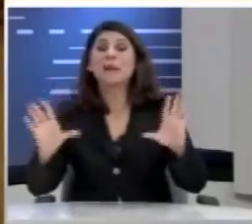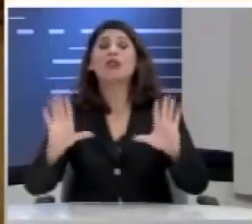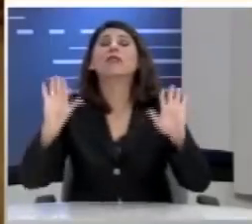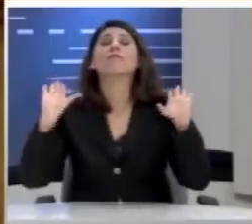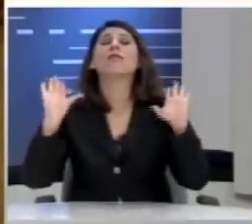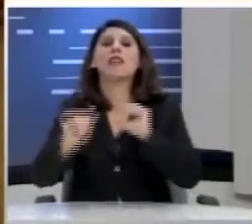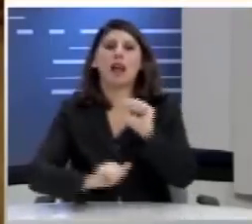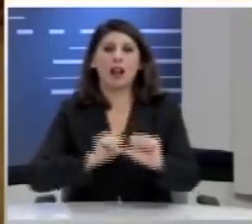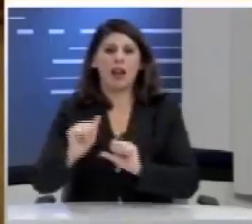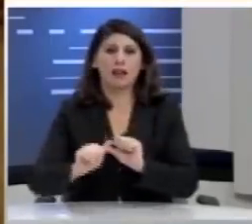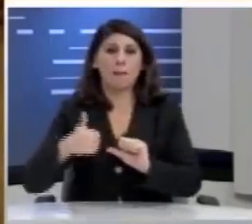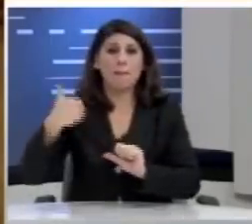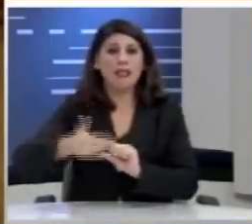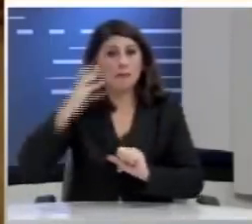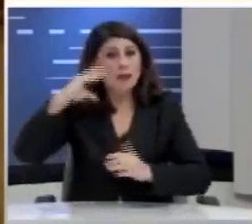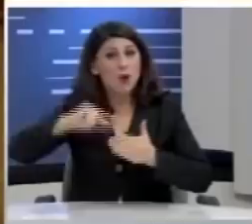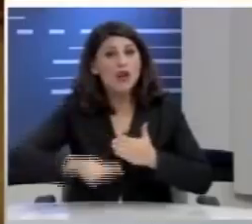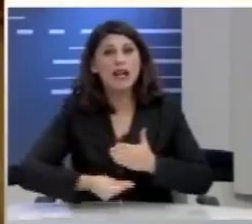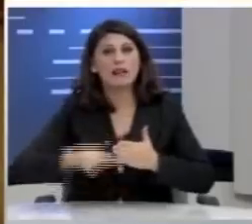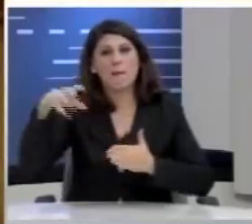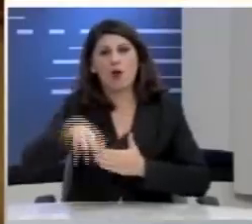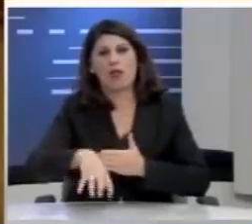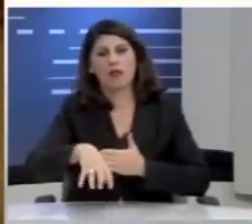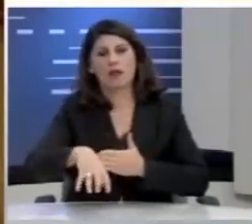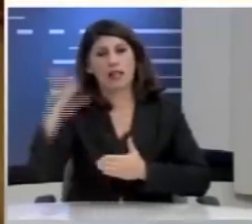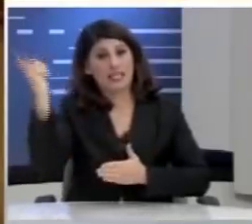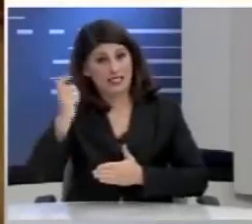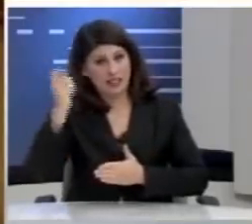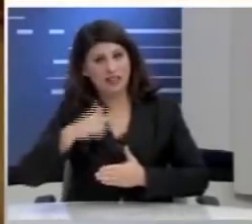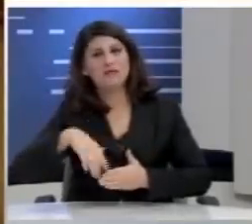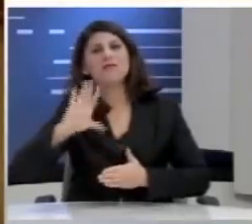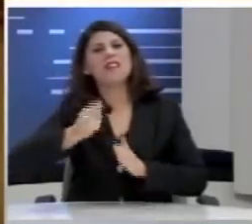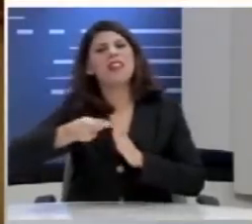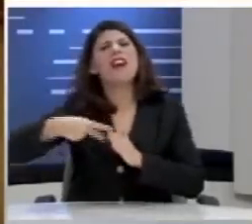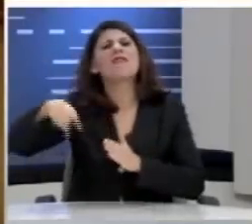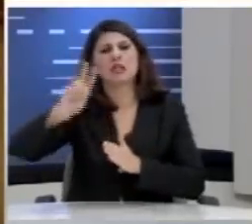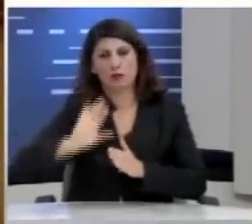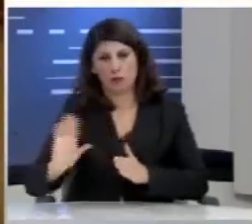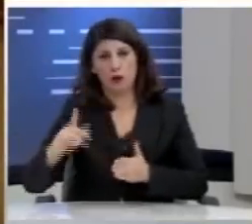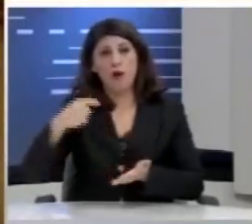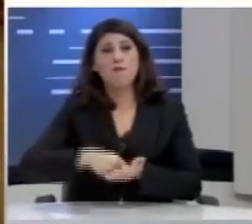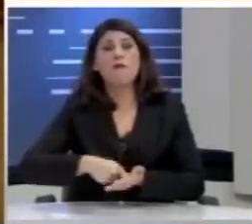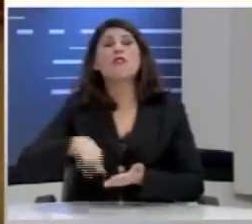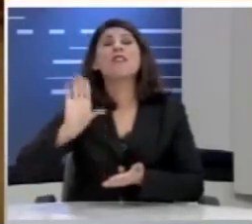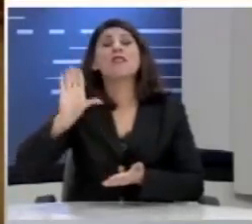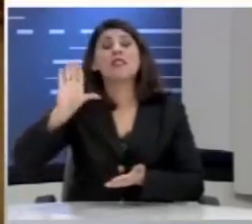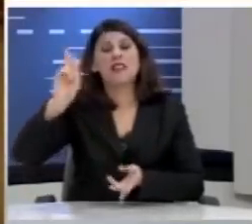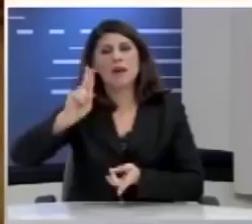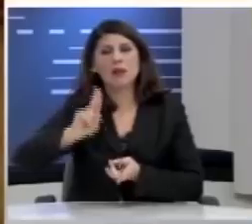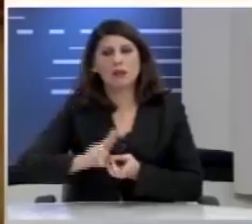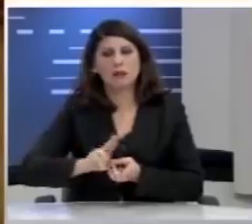αλλάξει την μεταμνημονιακή περίοδο. Οι συντάξεις δεν πρόκειται να ανέβουν. Οι φόροι δεν θα μειωθούν.